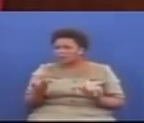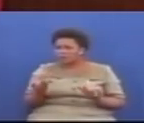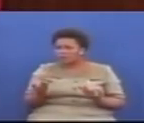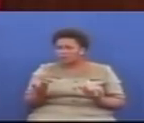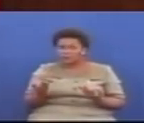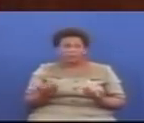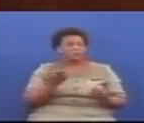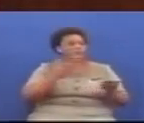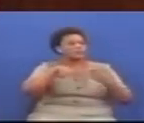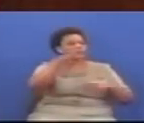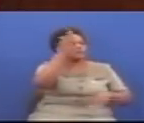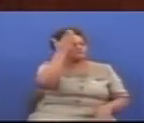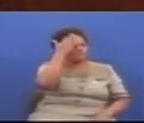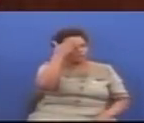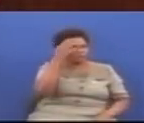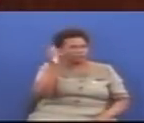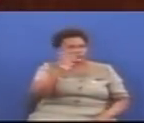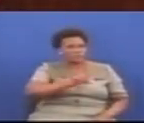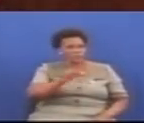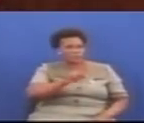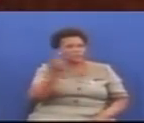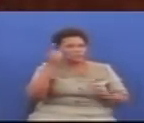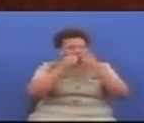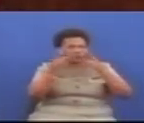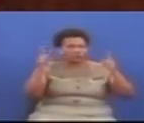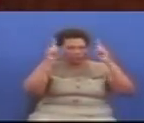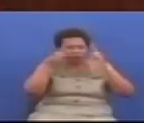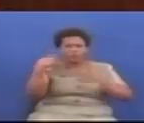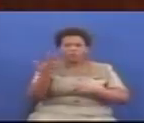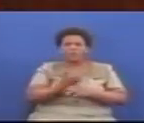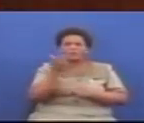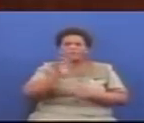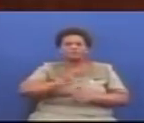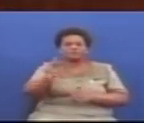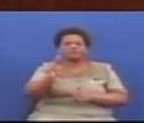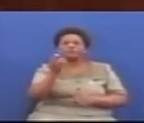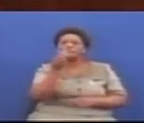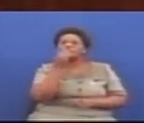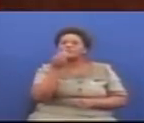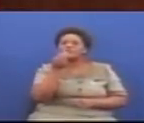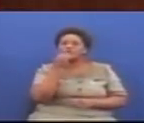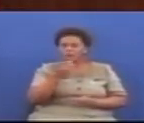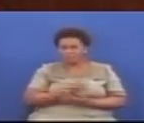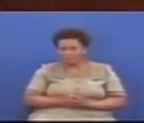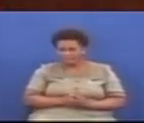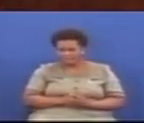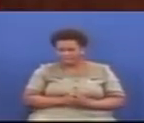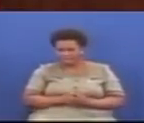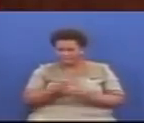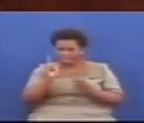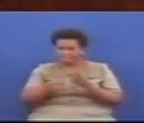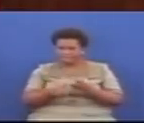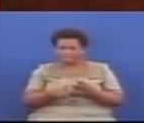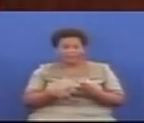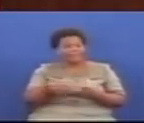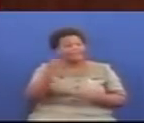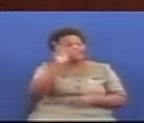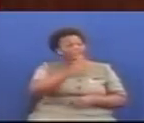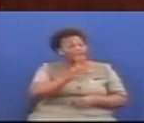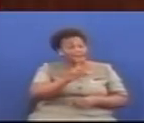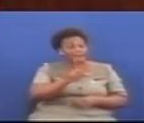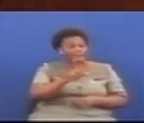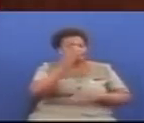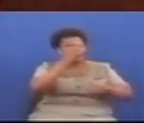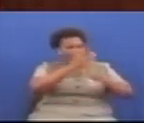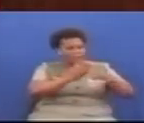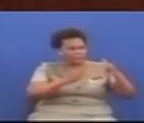hiki kitapata ruzuku ya chakula kwa sababu makusanyo yao ni madogo sana? Na pili, ni lini majengo na miundombinu ya